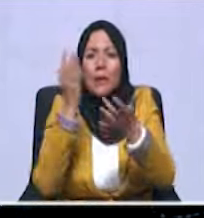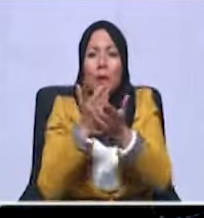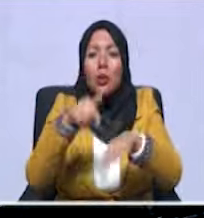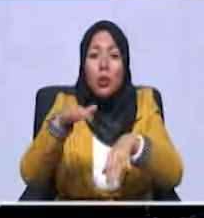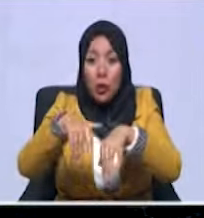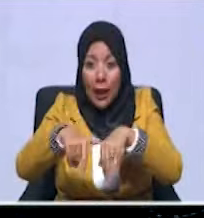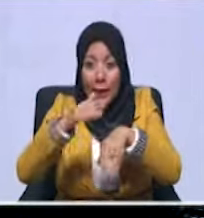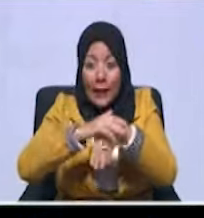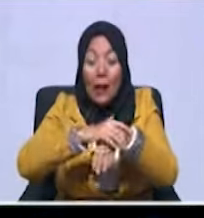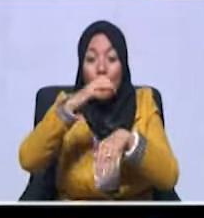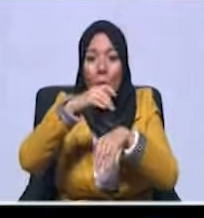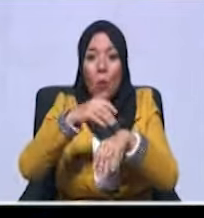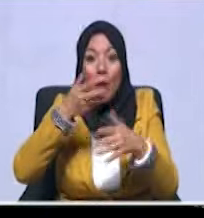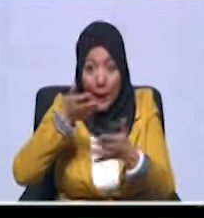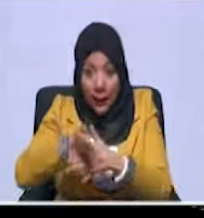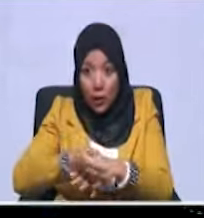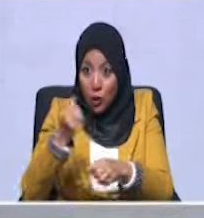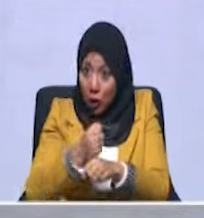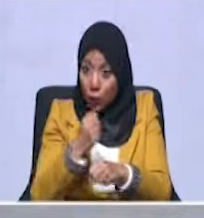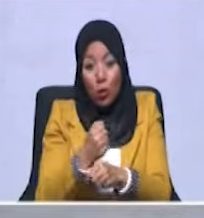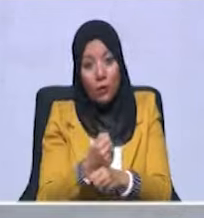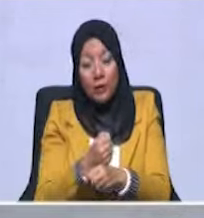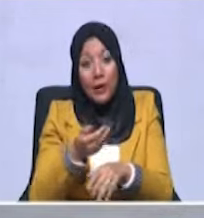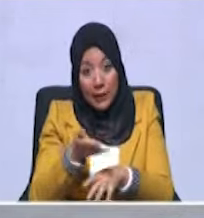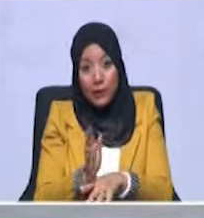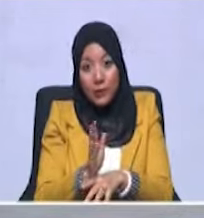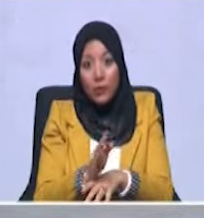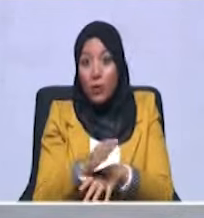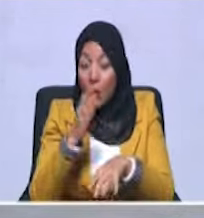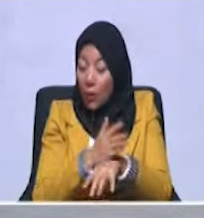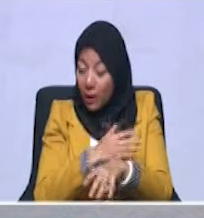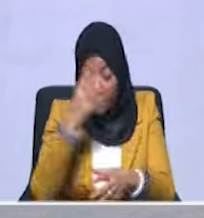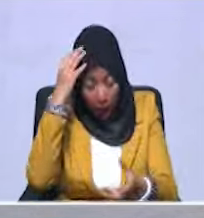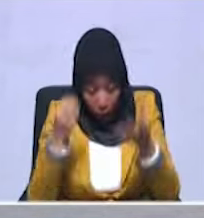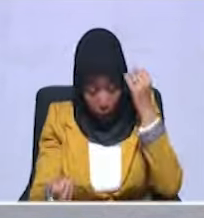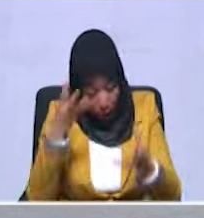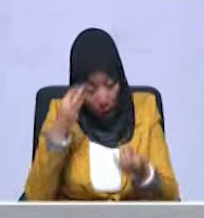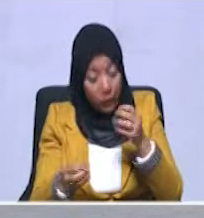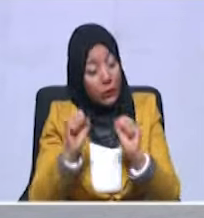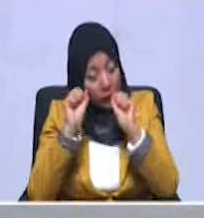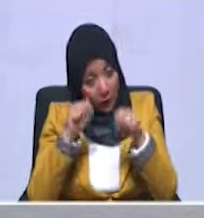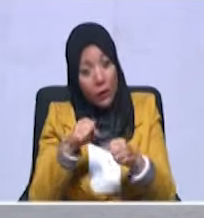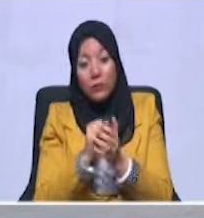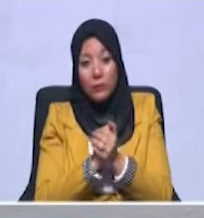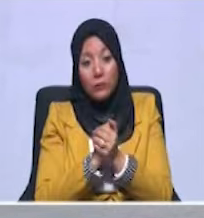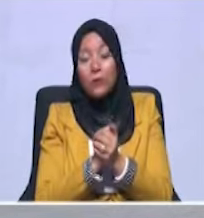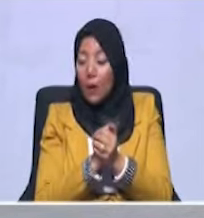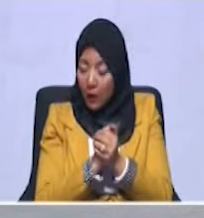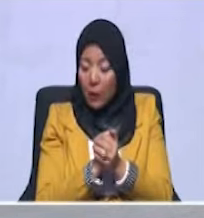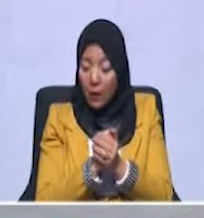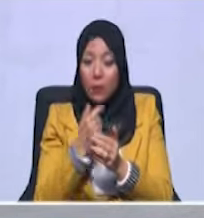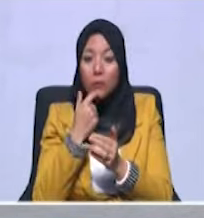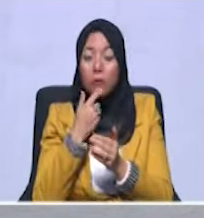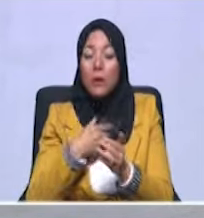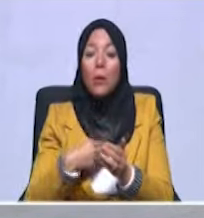ده، ونزل كان عنده عرض فنزل هو راح. مصاب بالسرطان. ده يعني طبعا كان بقاله